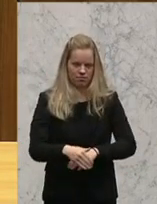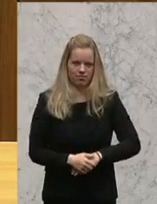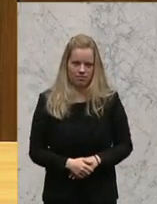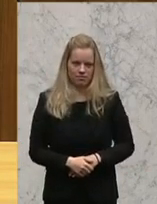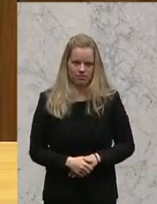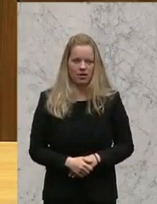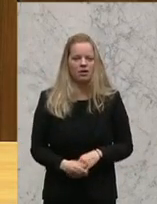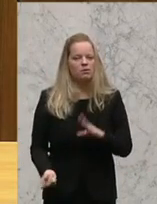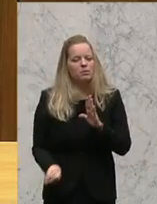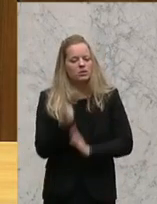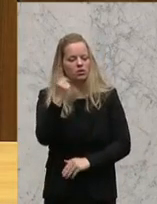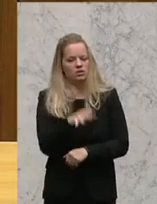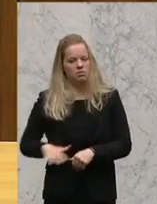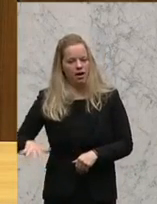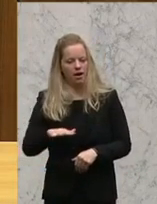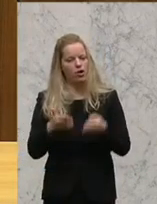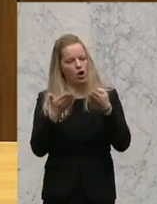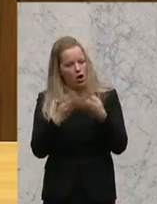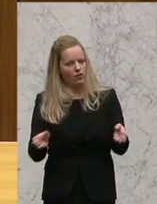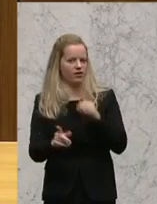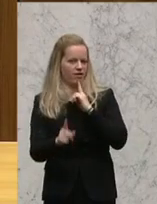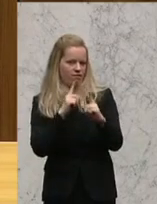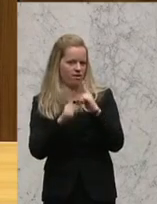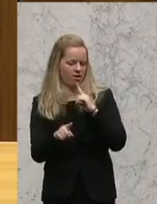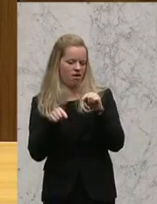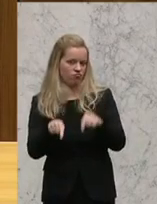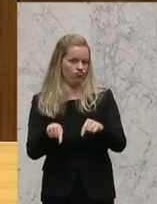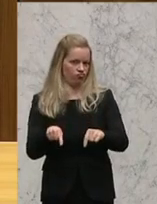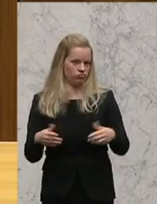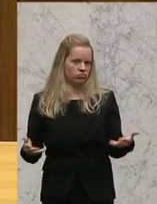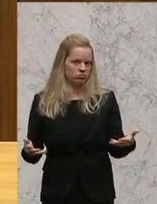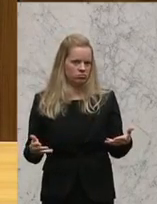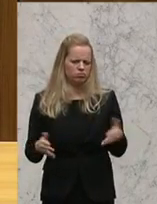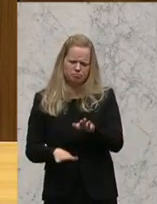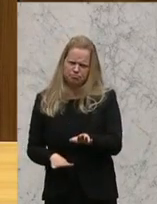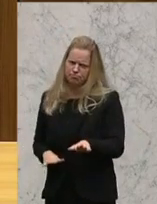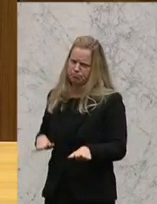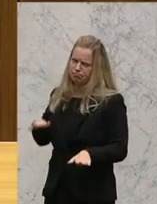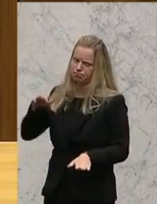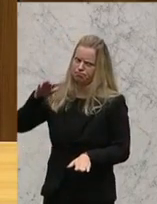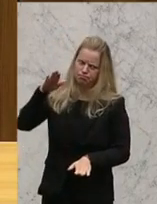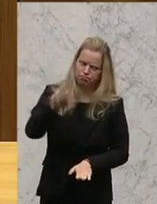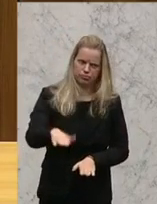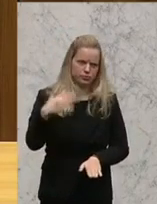Besonders im Bereich des öffentlichen Verkehrs wurden wahrlich gewaltige Fortschritte gemacht.